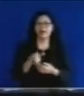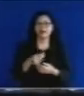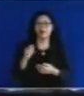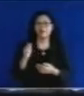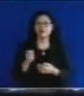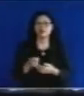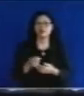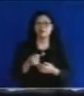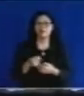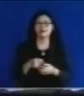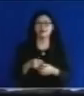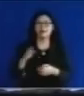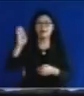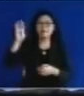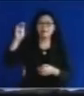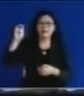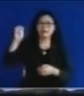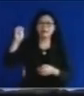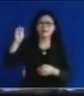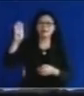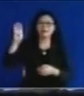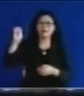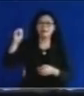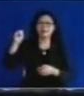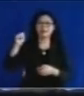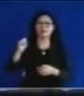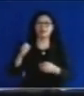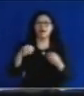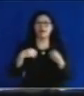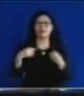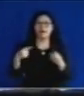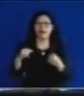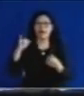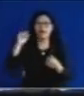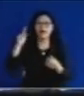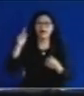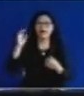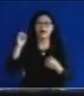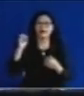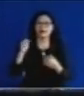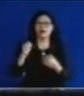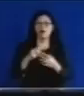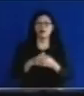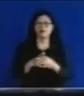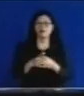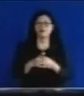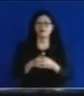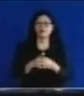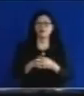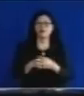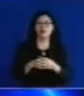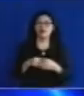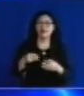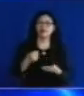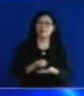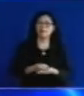petani. Dan Brebes, betul, ini adalah ikon yang seharusnya kita terus gali